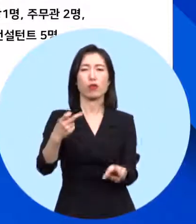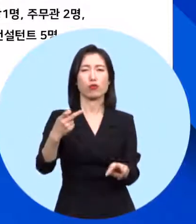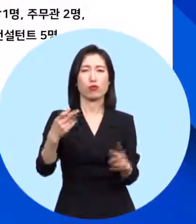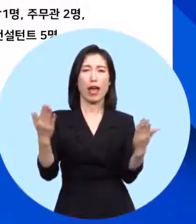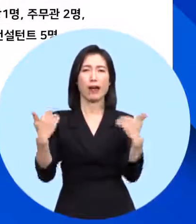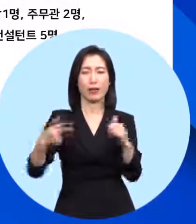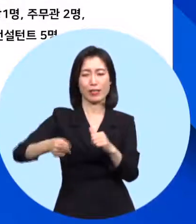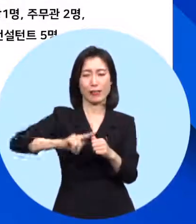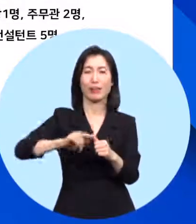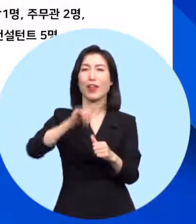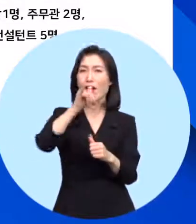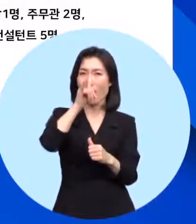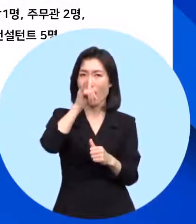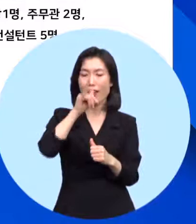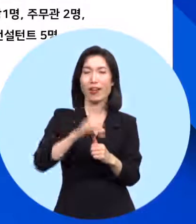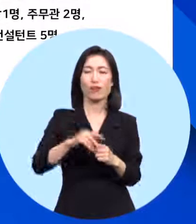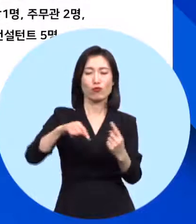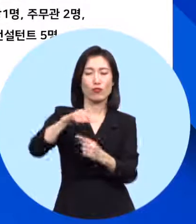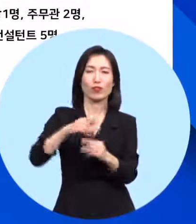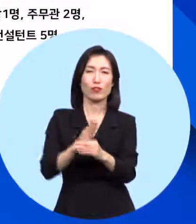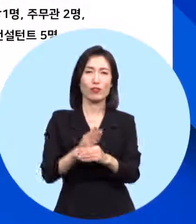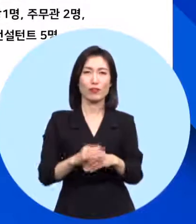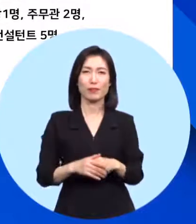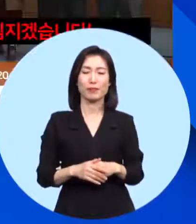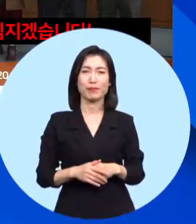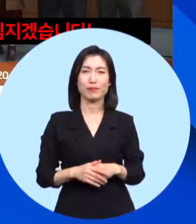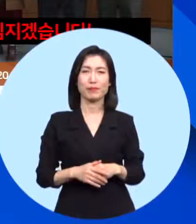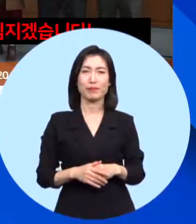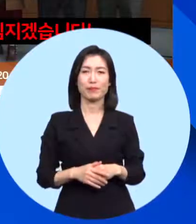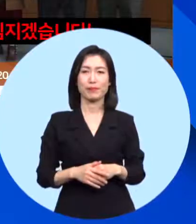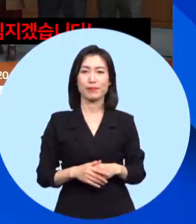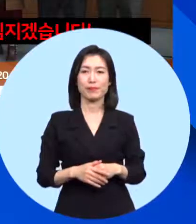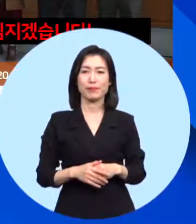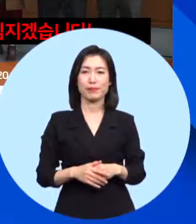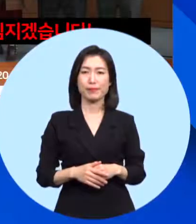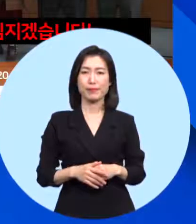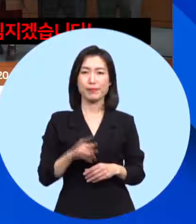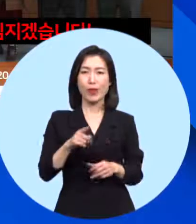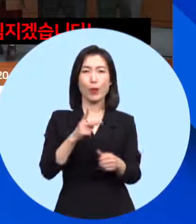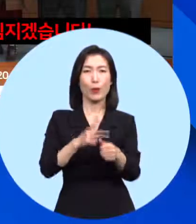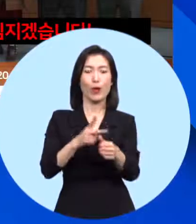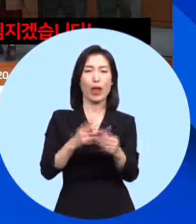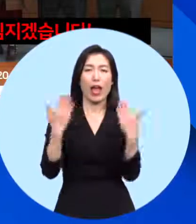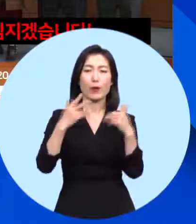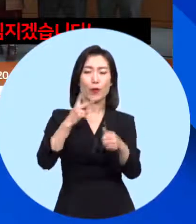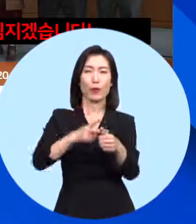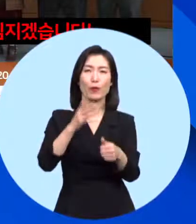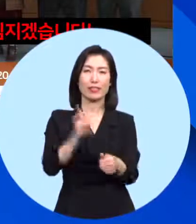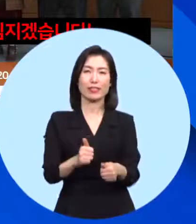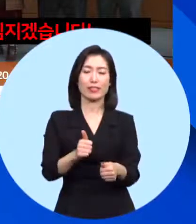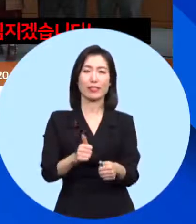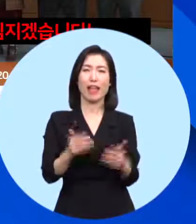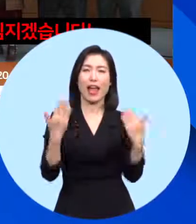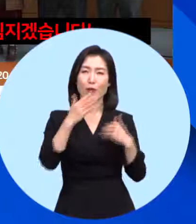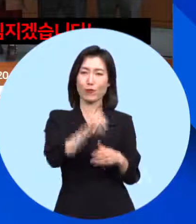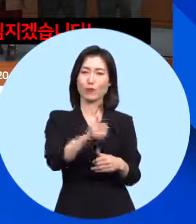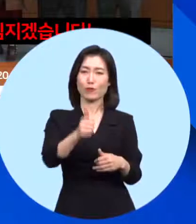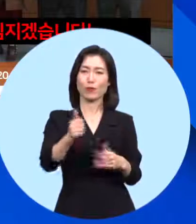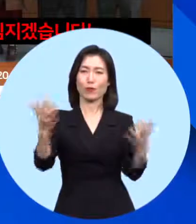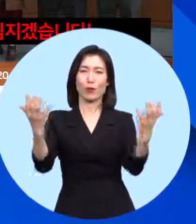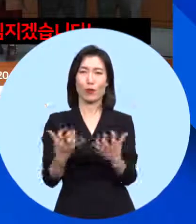학교가 참여해서 운영되고 있습니다. 교장 선생님들과 함께